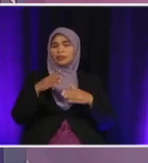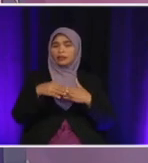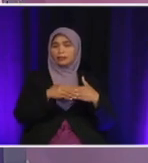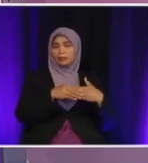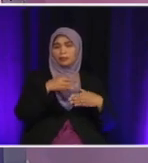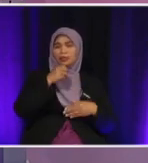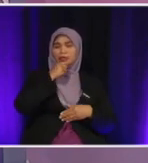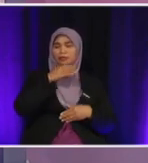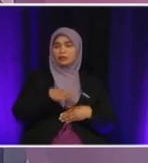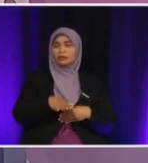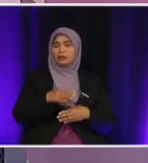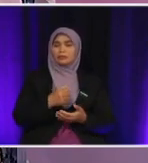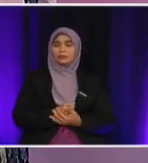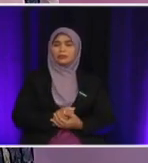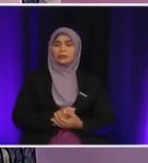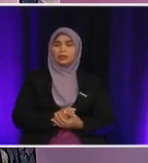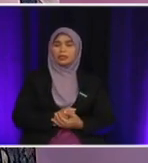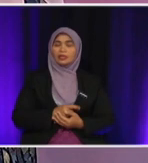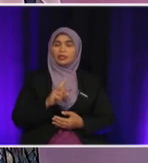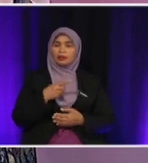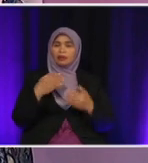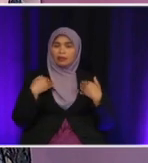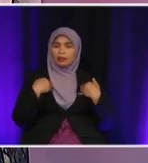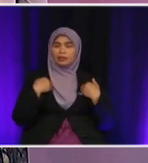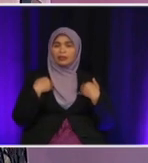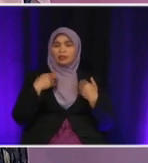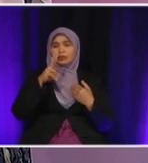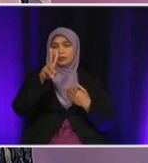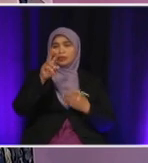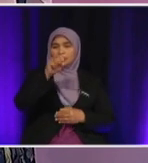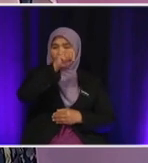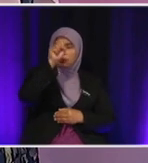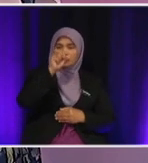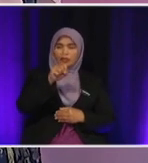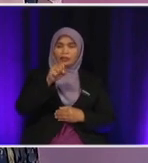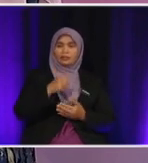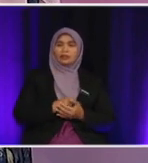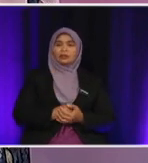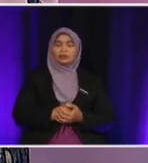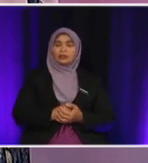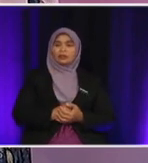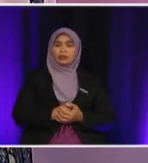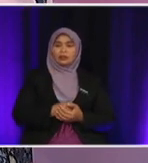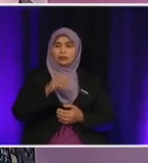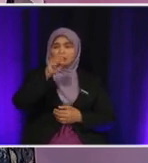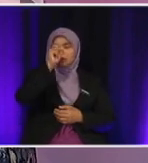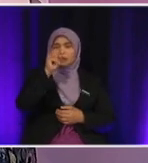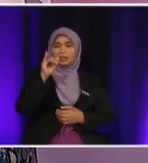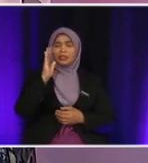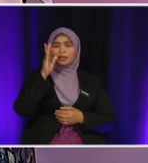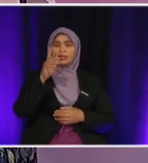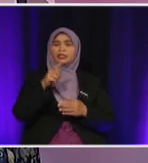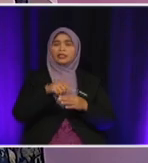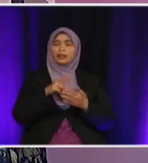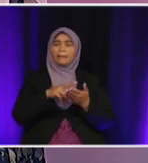alaihi wasallam dan kita ada satu ada dua soalan ya soalan yang kita akan bentangkan